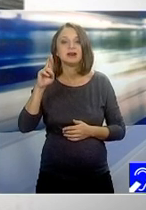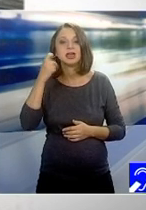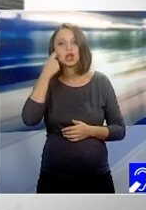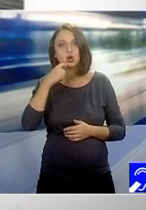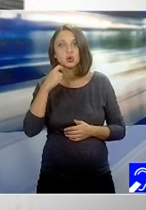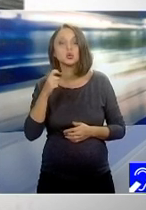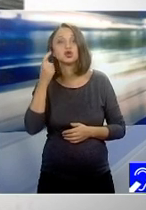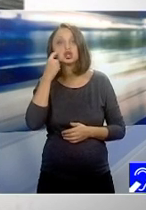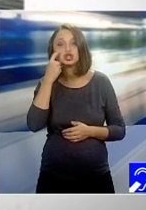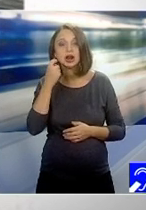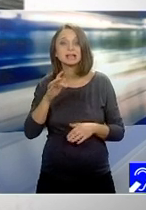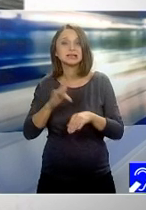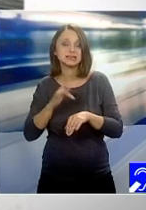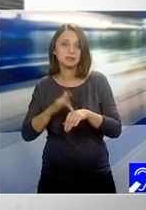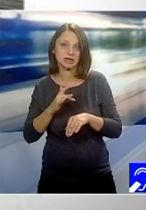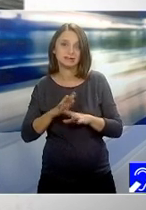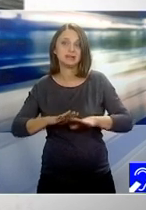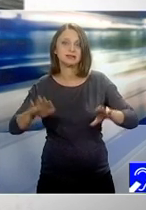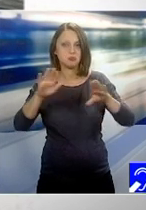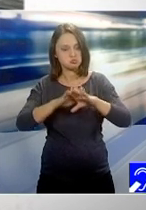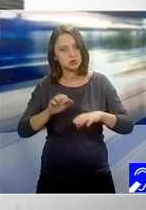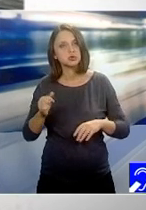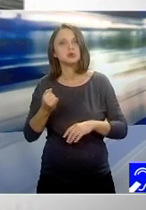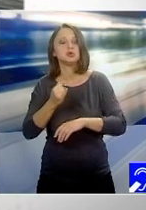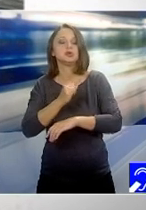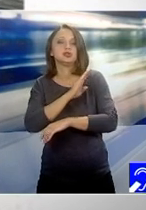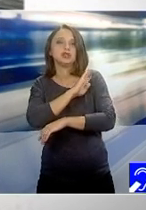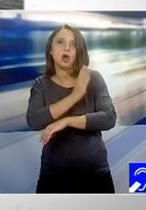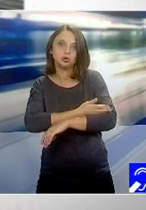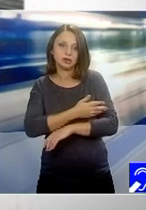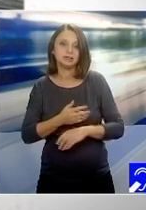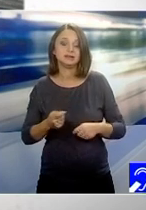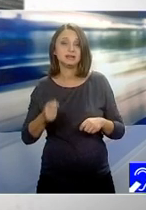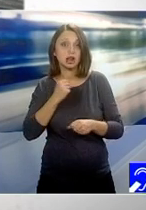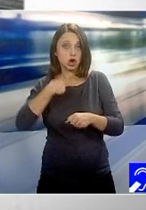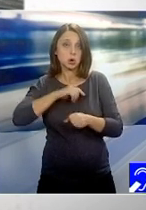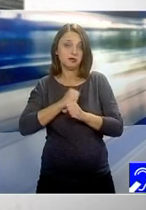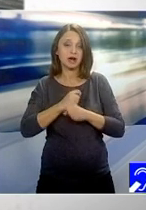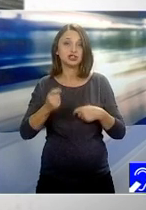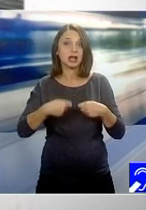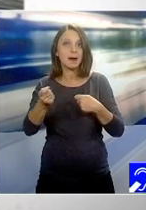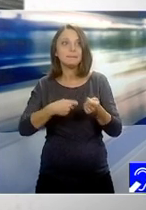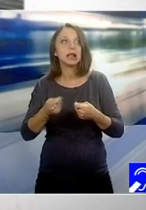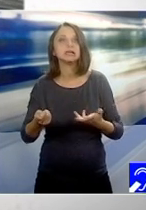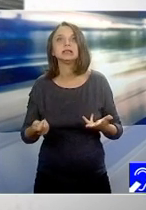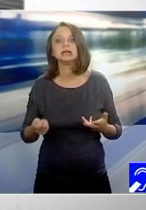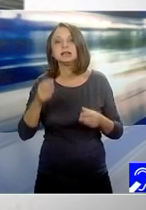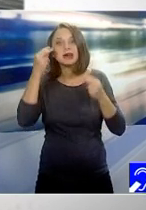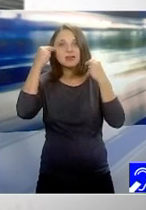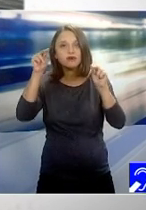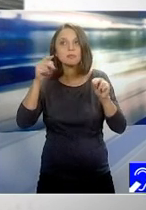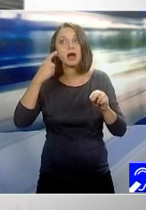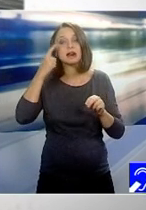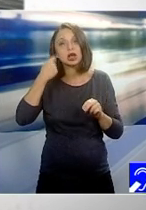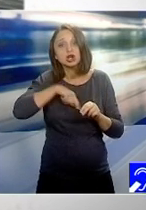Încearcă să sensibilizeze atât autoritățile, cât și opinia publică prin campaniile pe care le desfășoară. Deci noi încercăm să ne facem